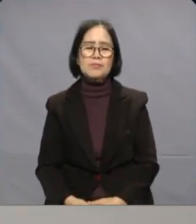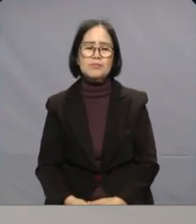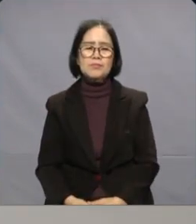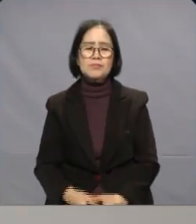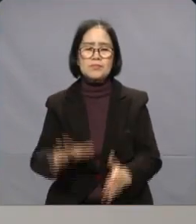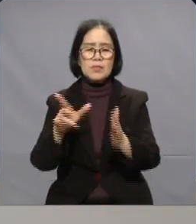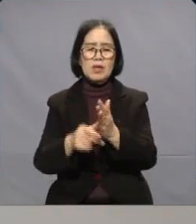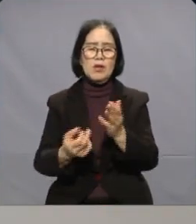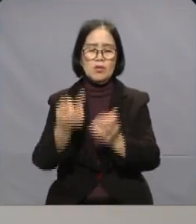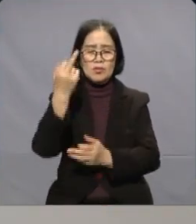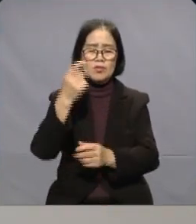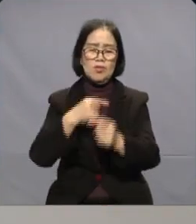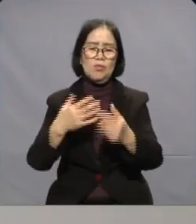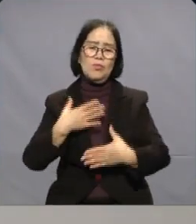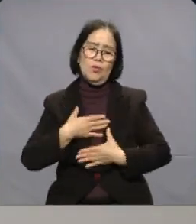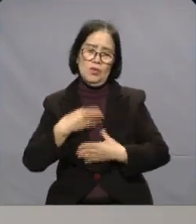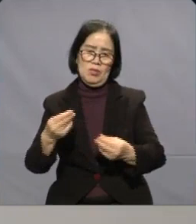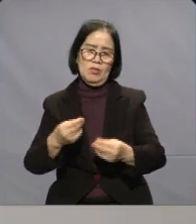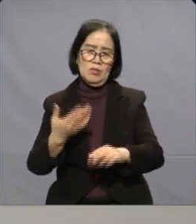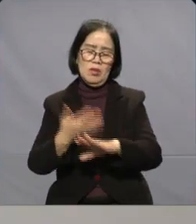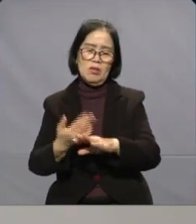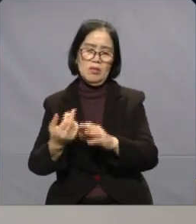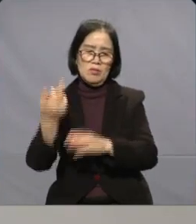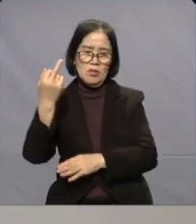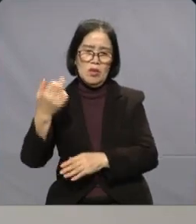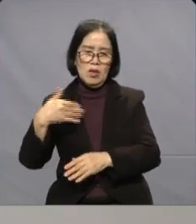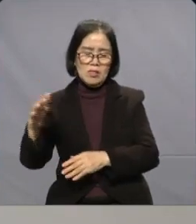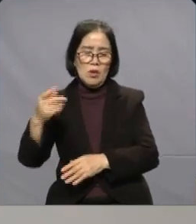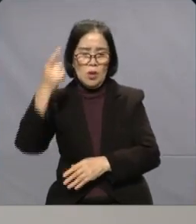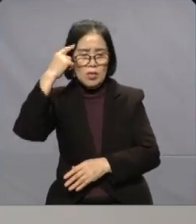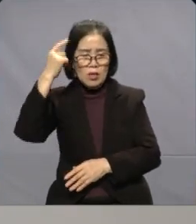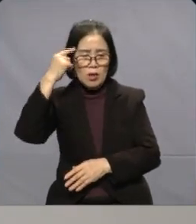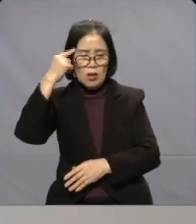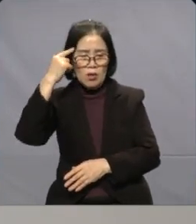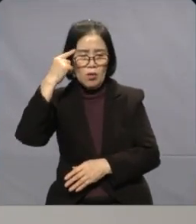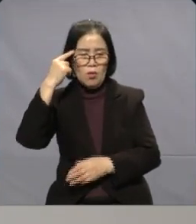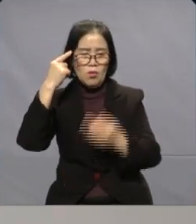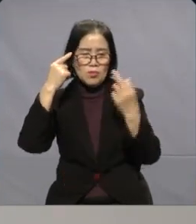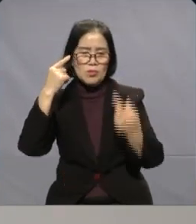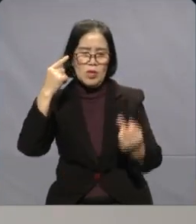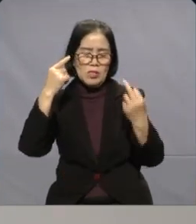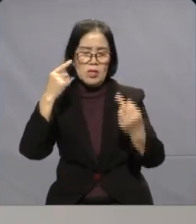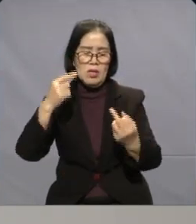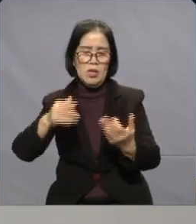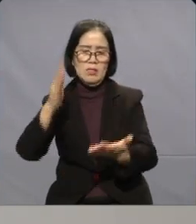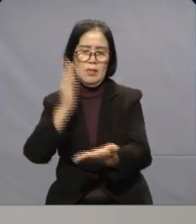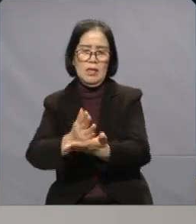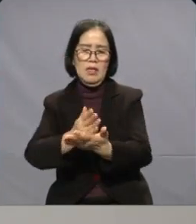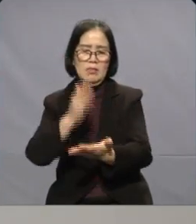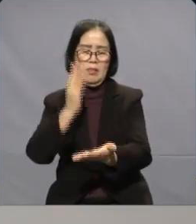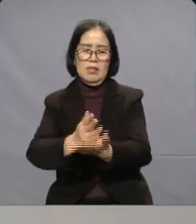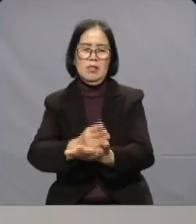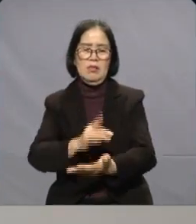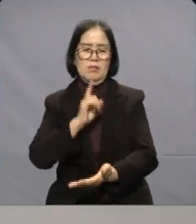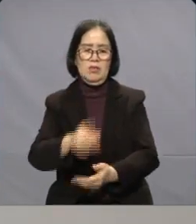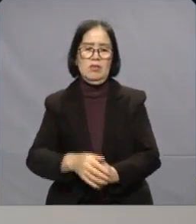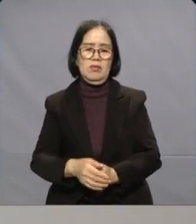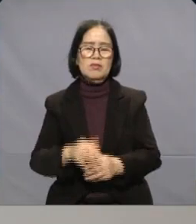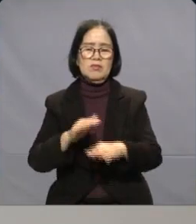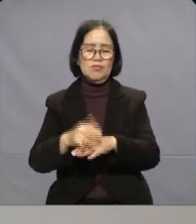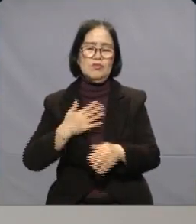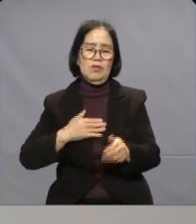그때는 형들이 더 편했어요. 다른 형한테 가서 왜 그러냐고 동생이니까 하지 말라고 그런 식으로